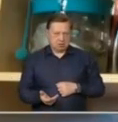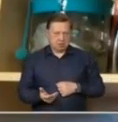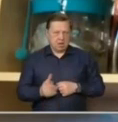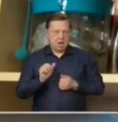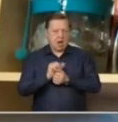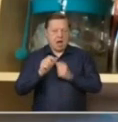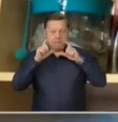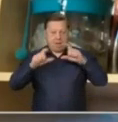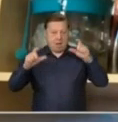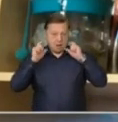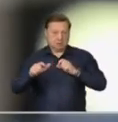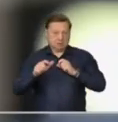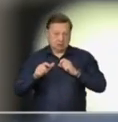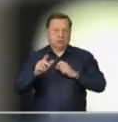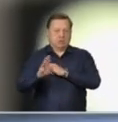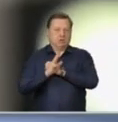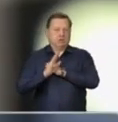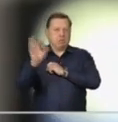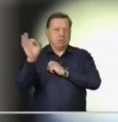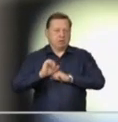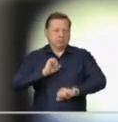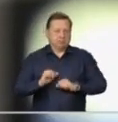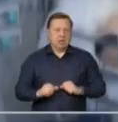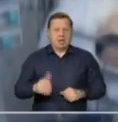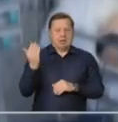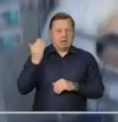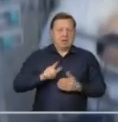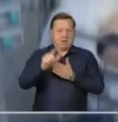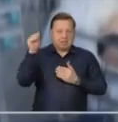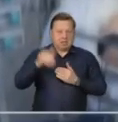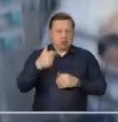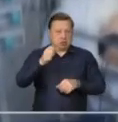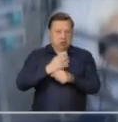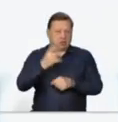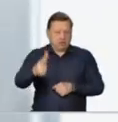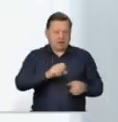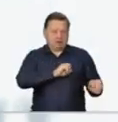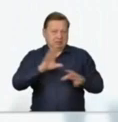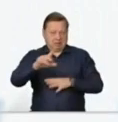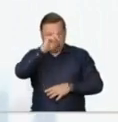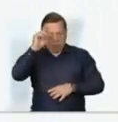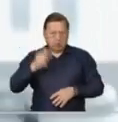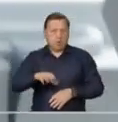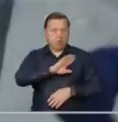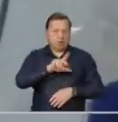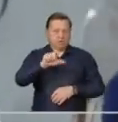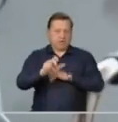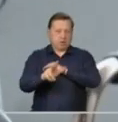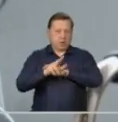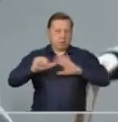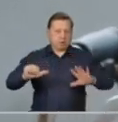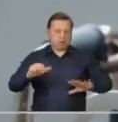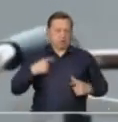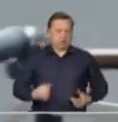dobrej klasy ponad 90%. Ostatnia doba to 12 142 nowe zakażenia koronawirusem. Zmarło 286